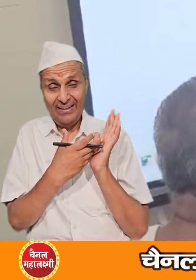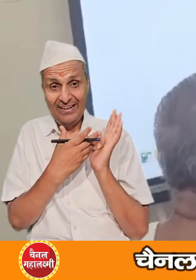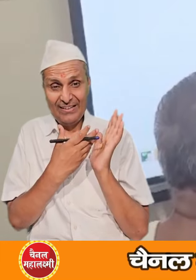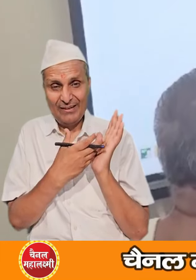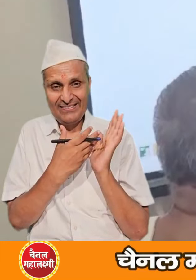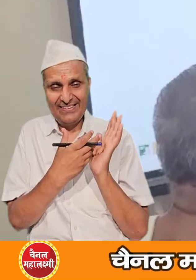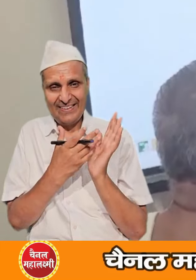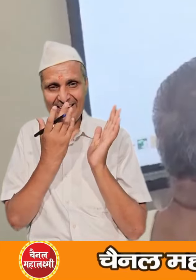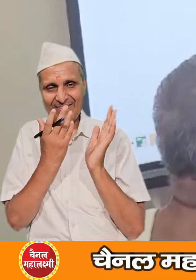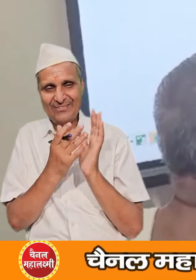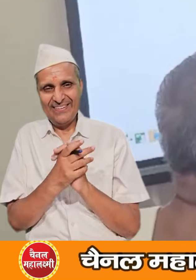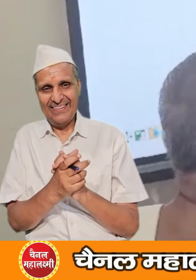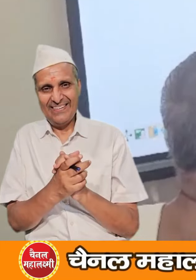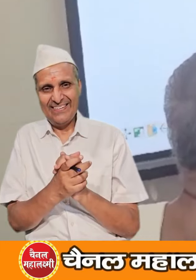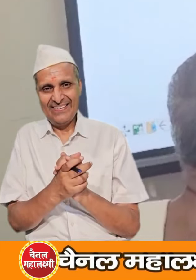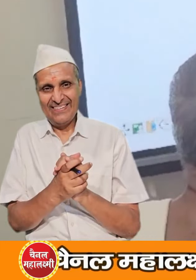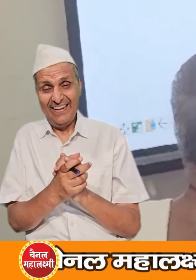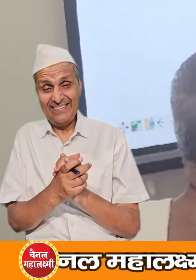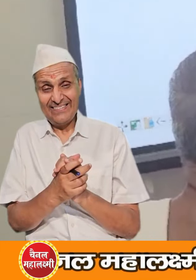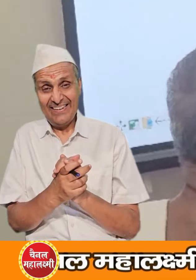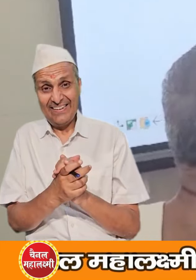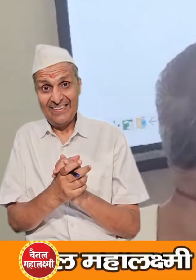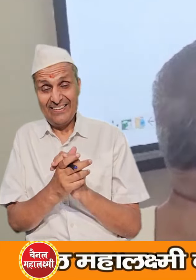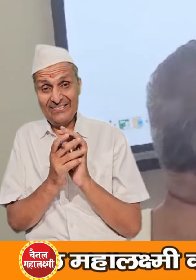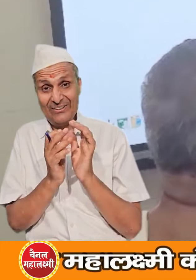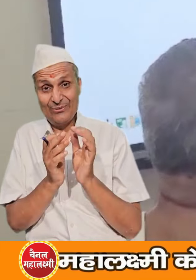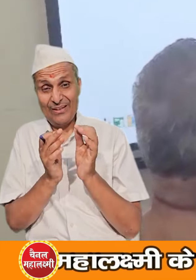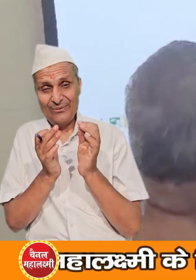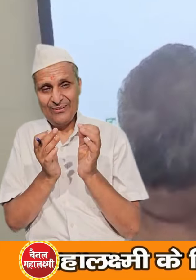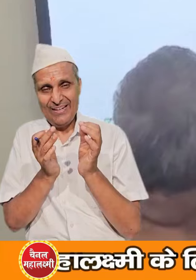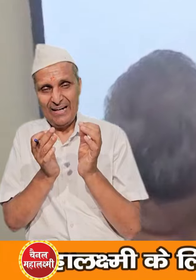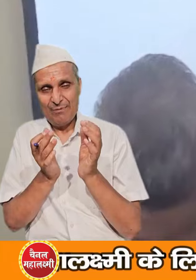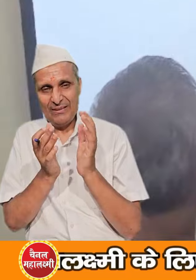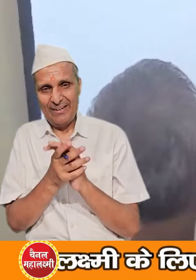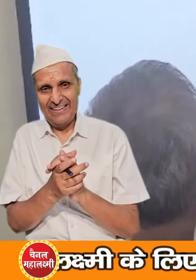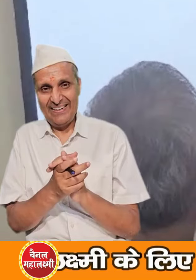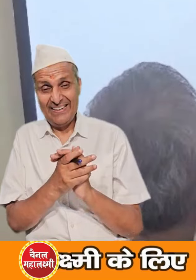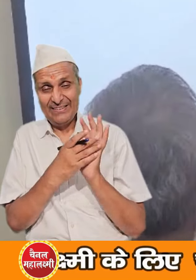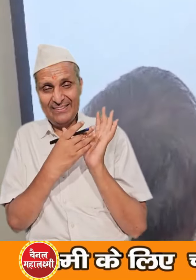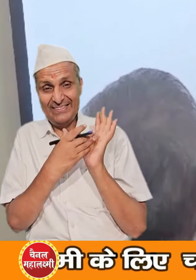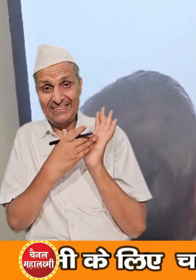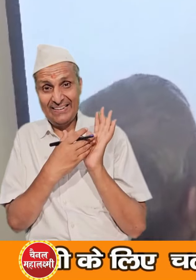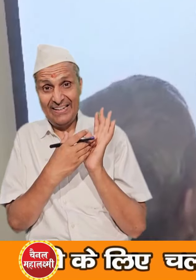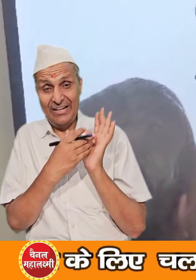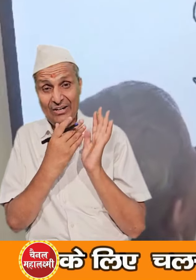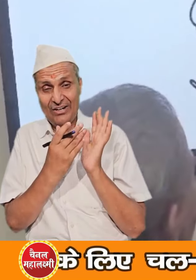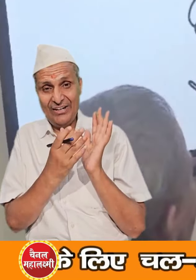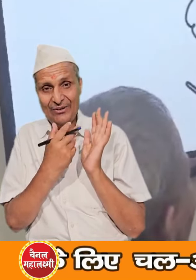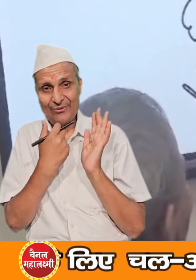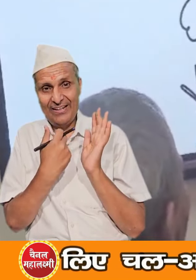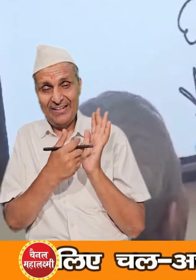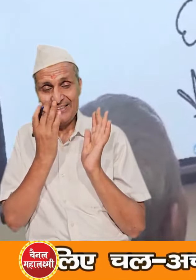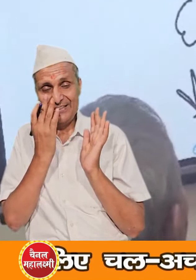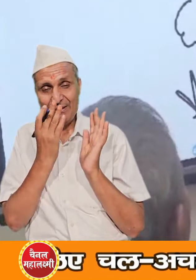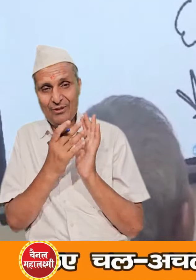कोई इतने बड़े चित्रकार होते हैं ऐसा देखकर दांतों तले उंगली आप भी दबा लेंगे जब यह चित्र देखते हैं खड़े-खड़े